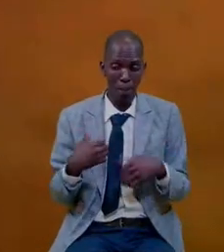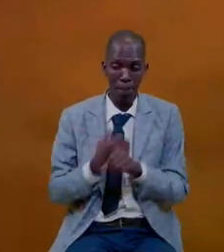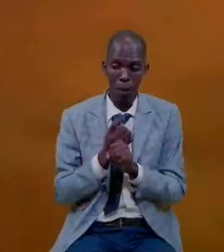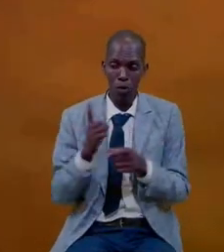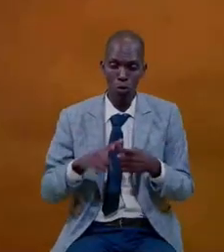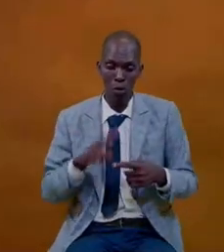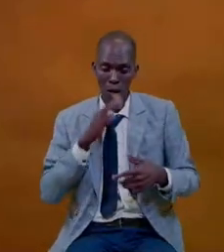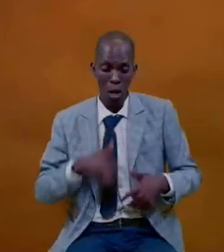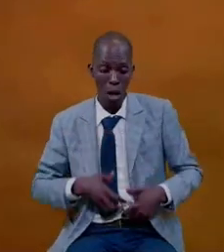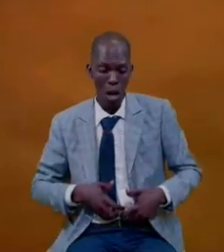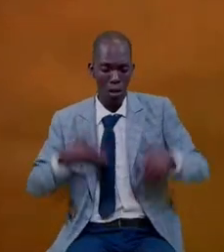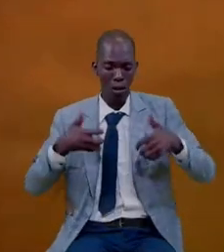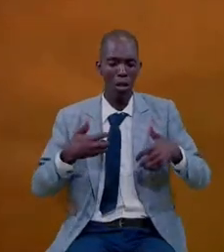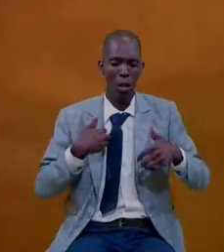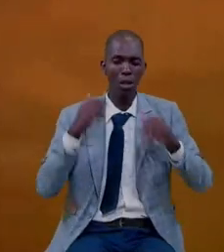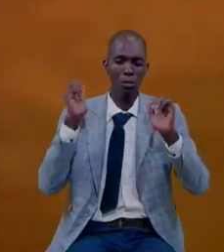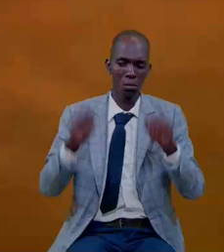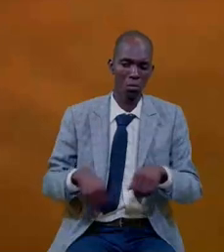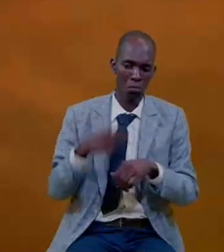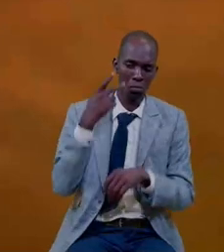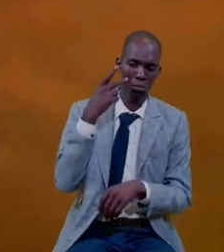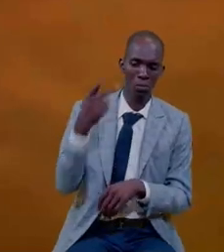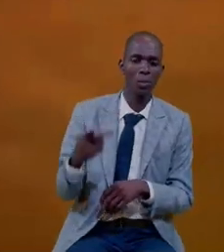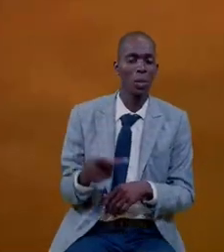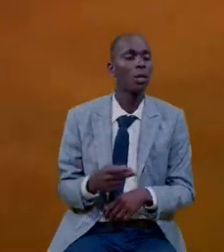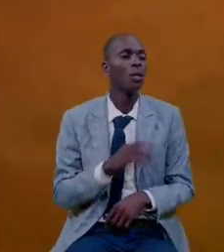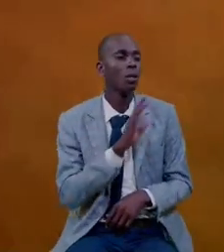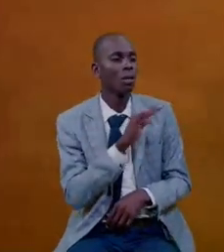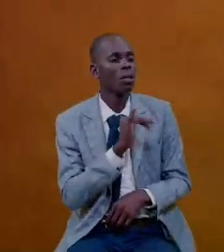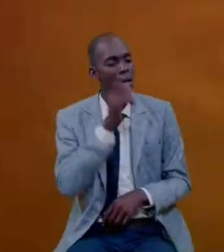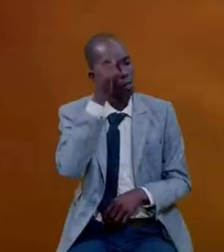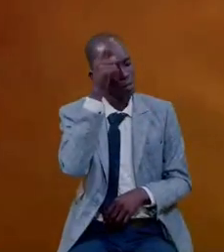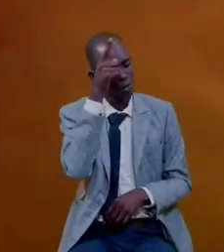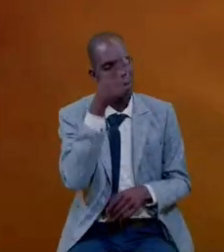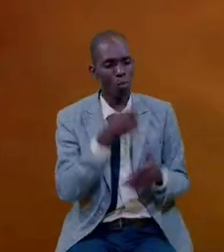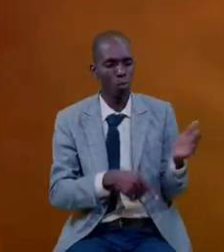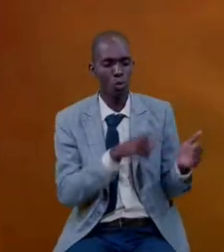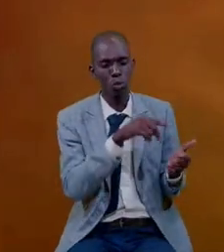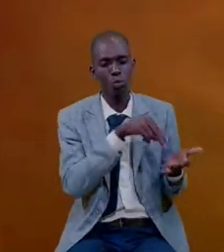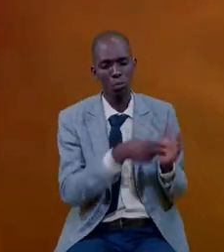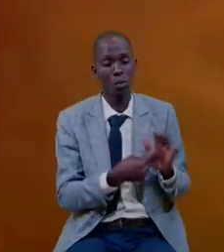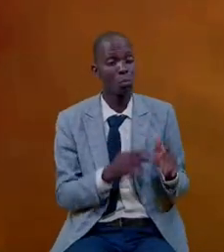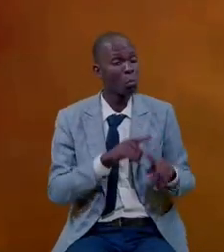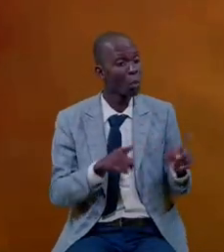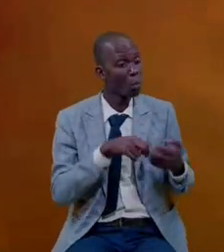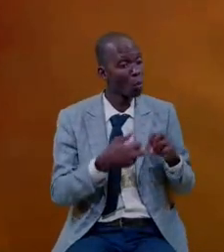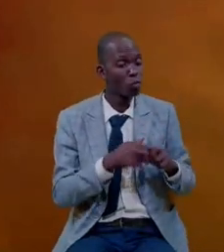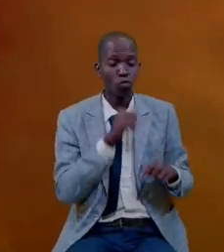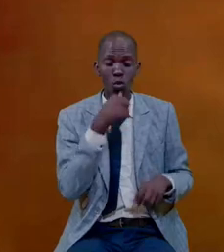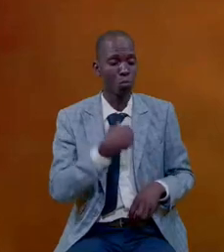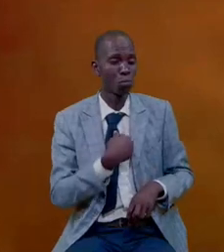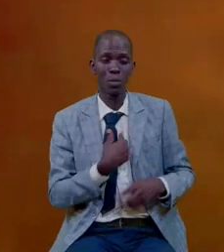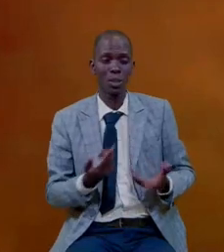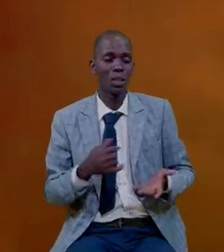tu dis que oui, je comprends ce que tu me dis, mais ce n'est pas moi, que c'est le diable. Si tu es